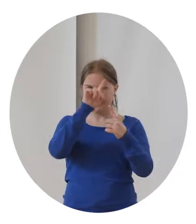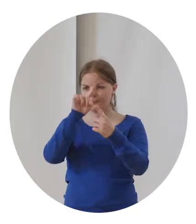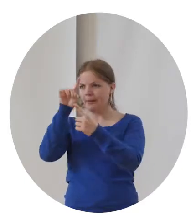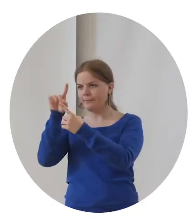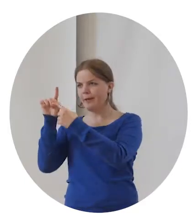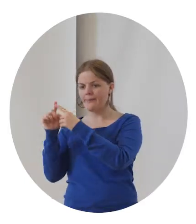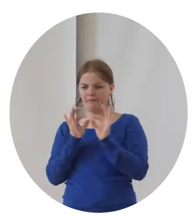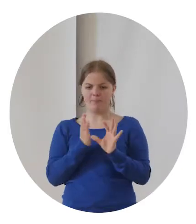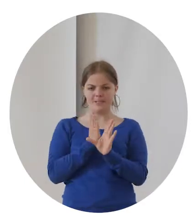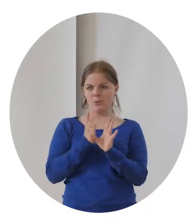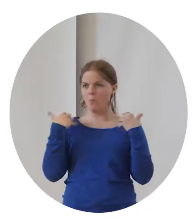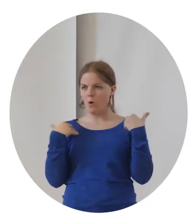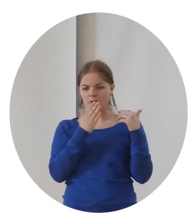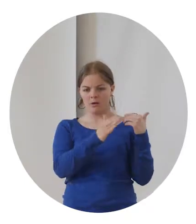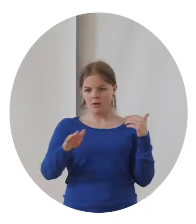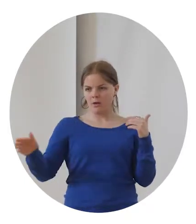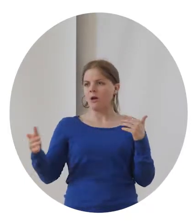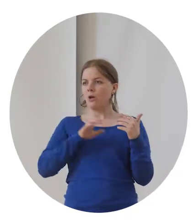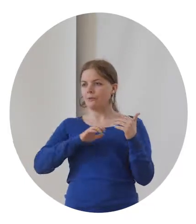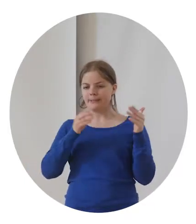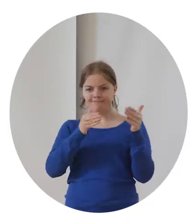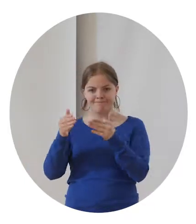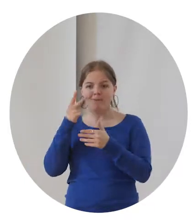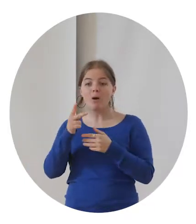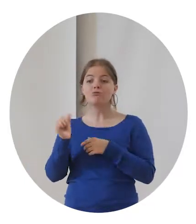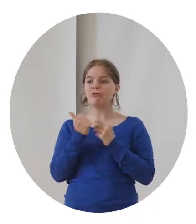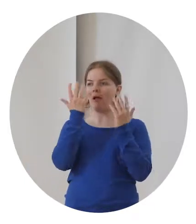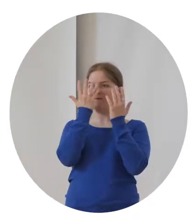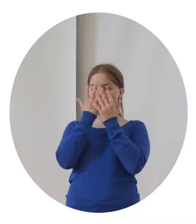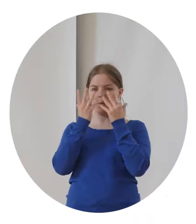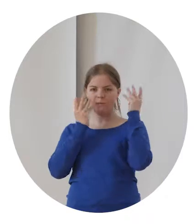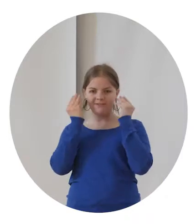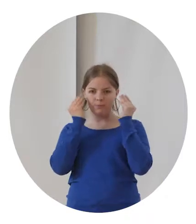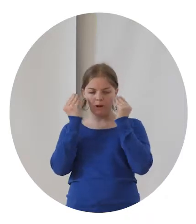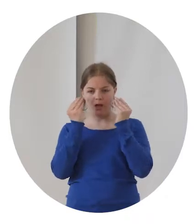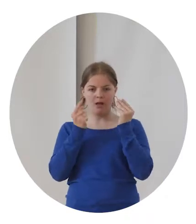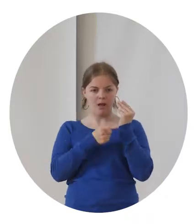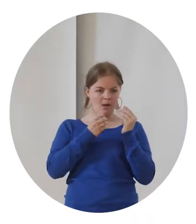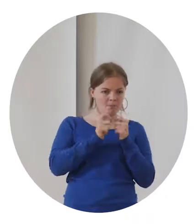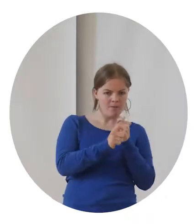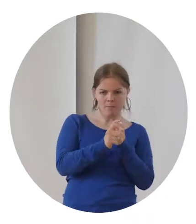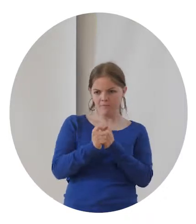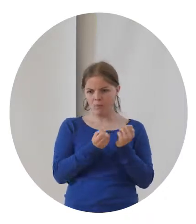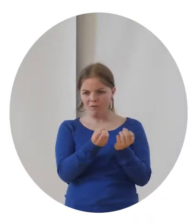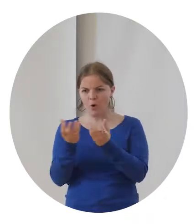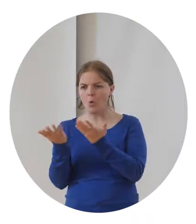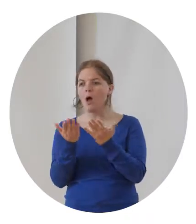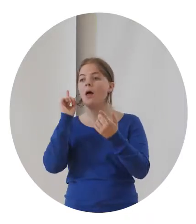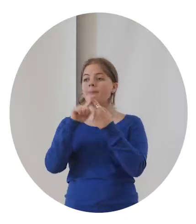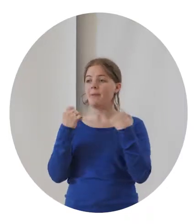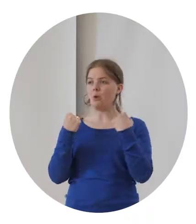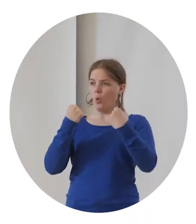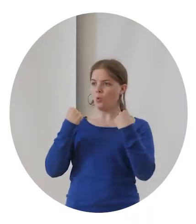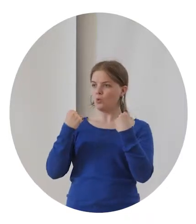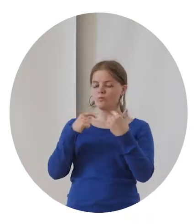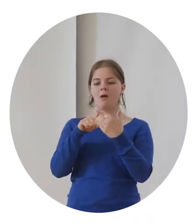au niveau psychomoteur de quel est l'impact d'une atteinte vestibulaire chez ces enfants, que ce soit au niveau du tonus, au niveau de la vision, au